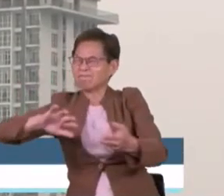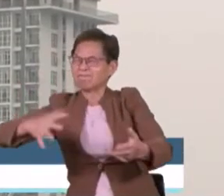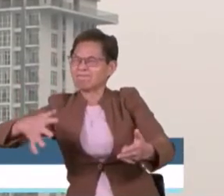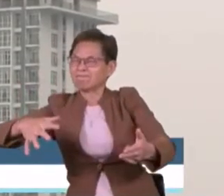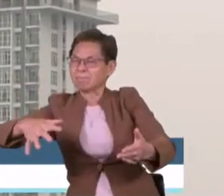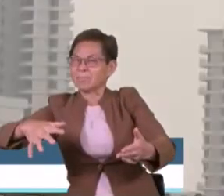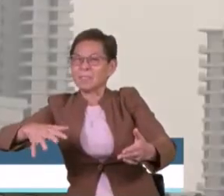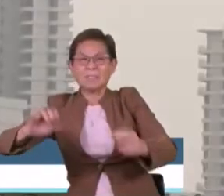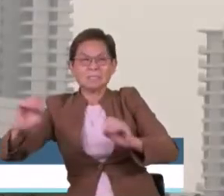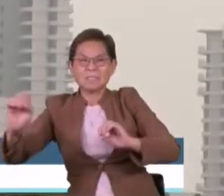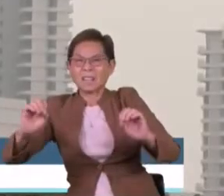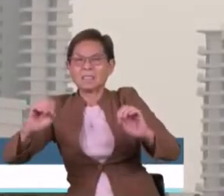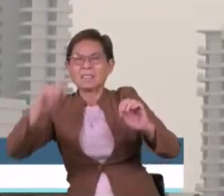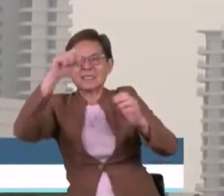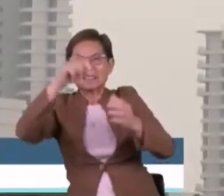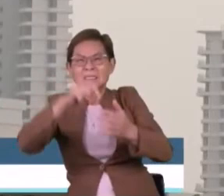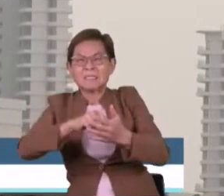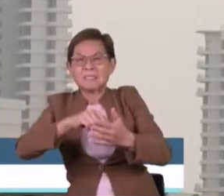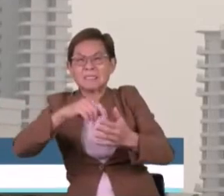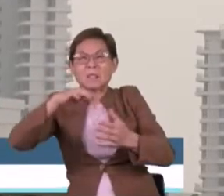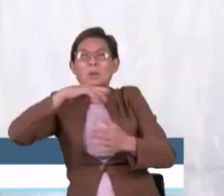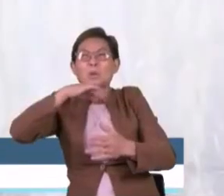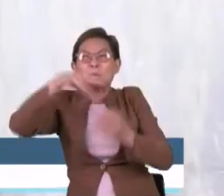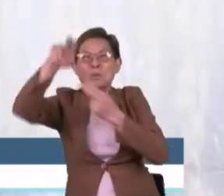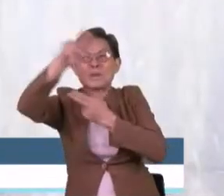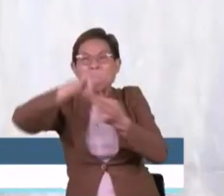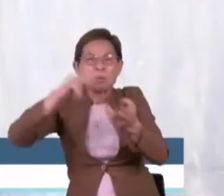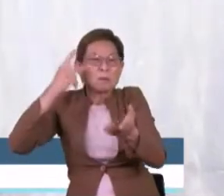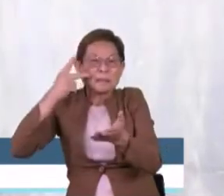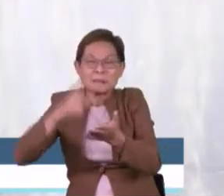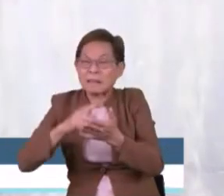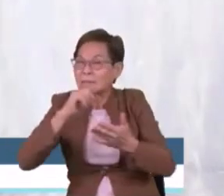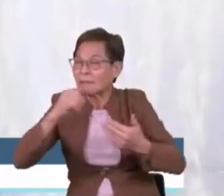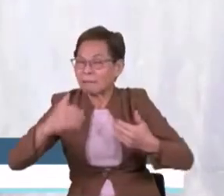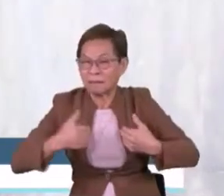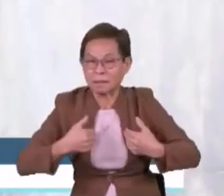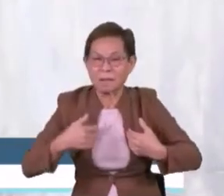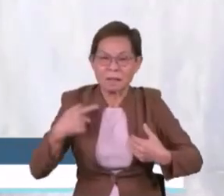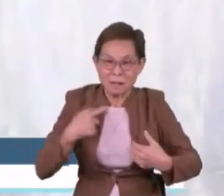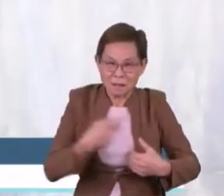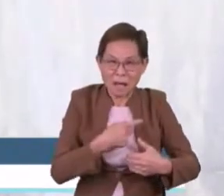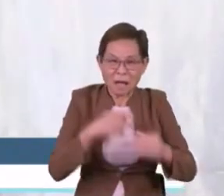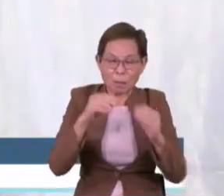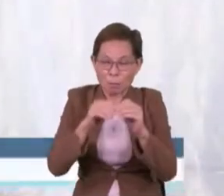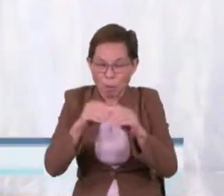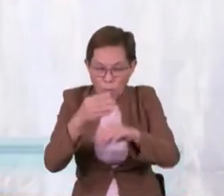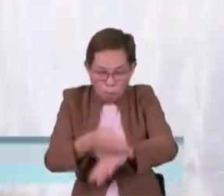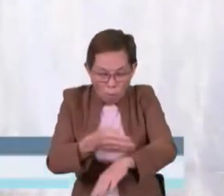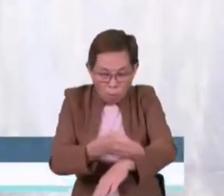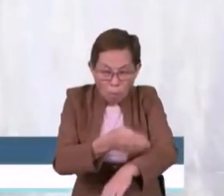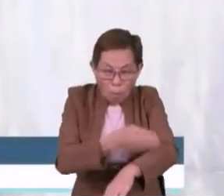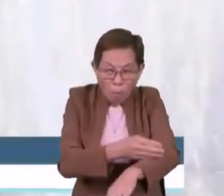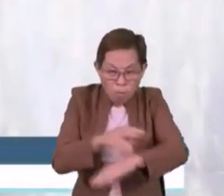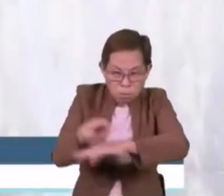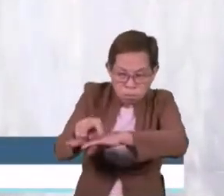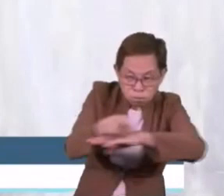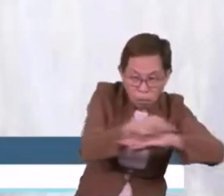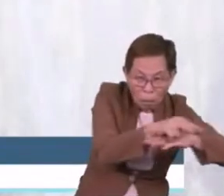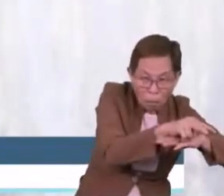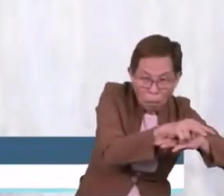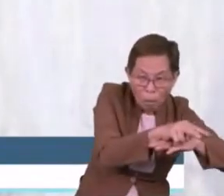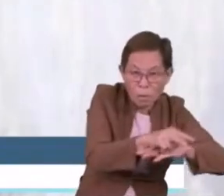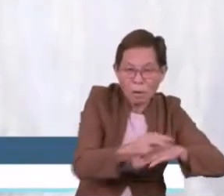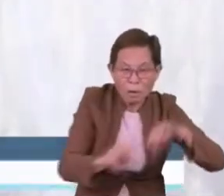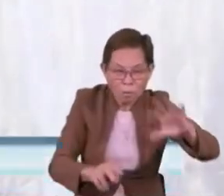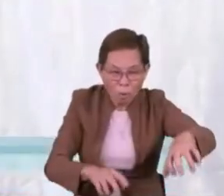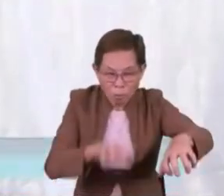sederhana dan tiada titik panas jerebu dikesan. Kita akan mempertingkatkan pemantauan kita ke